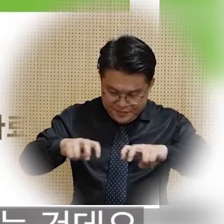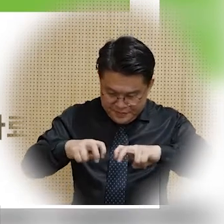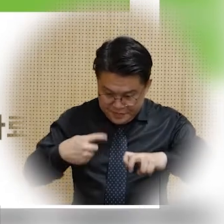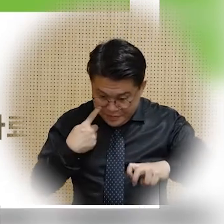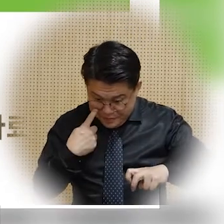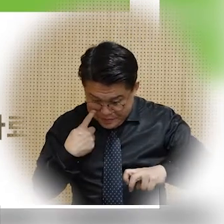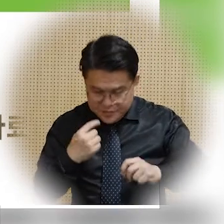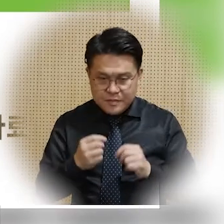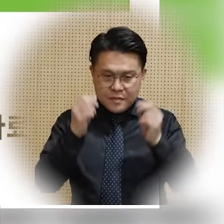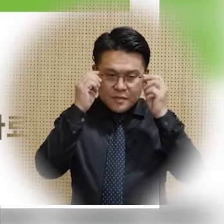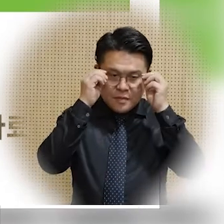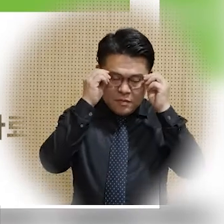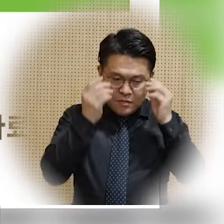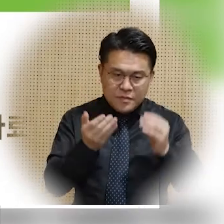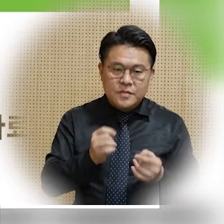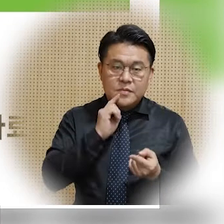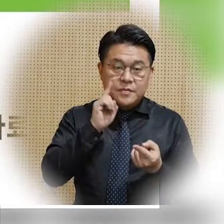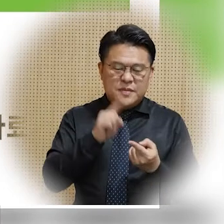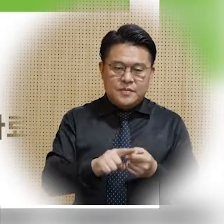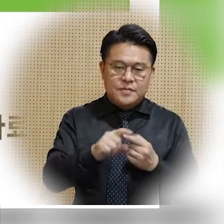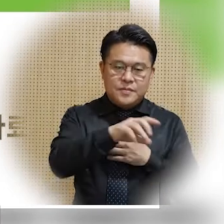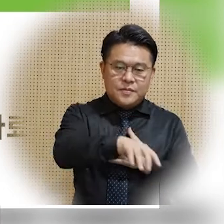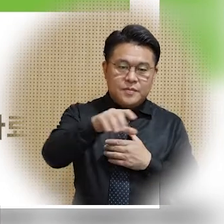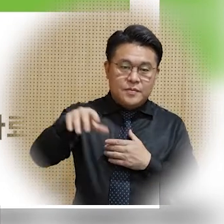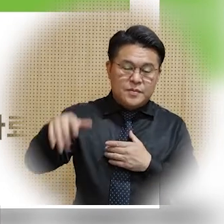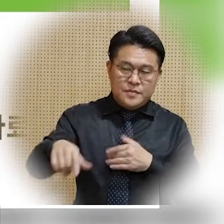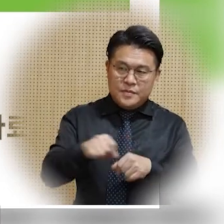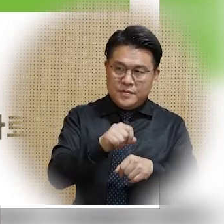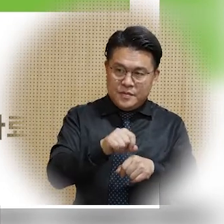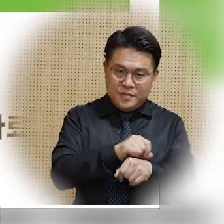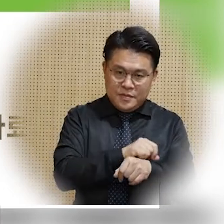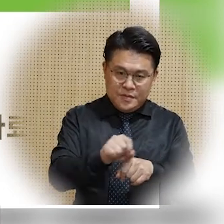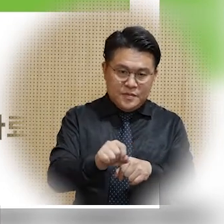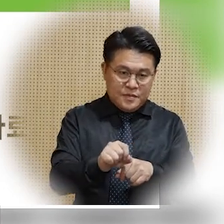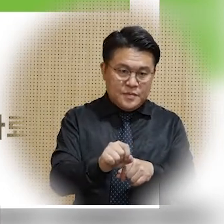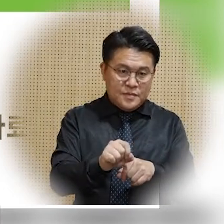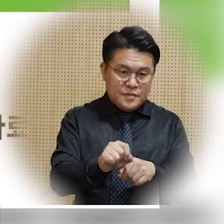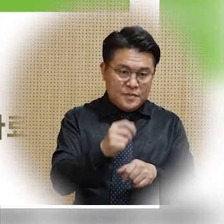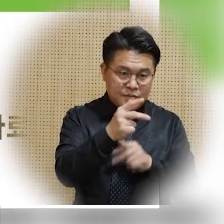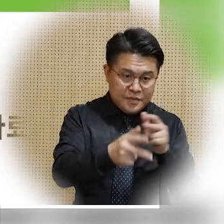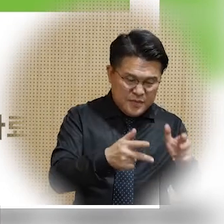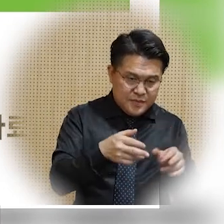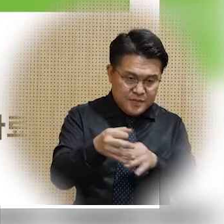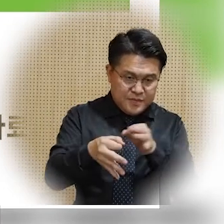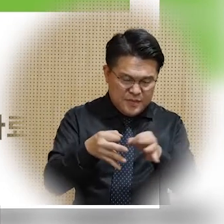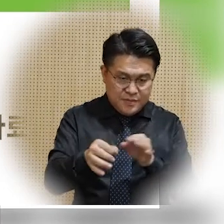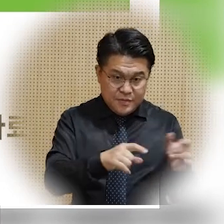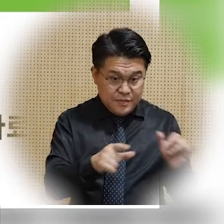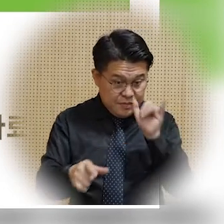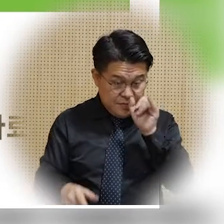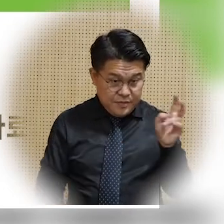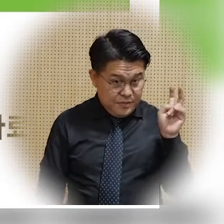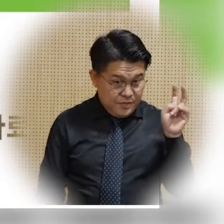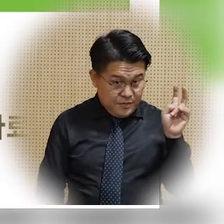건데요. 아까 말씀드린 것처럼 각 지역별로 이제 특화되어 있는 상업이라든가